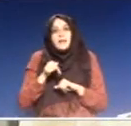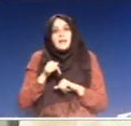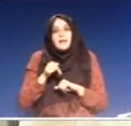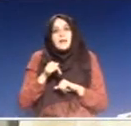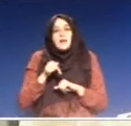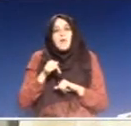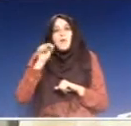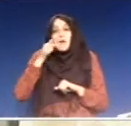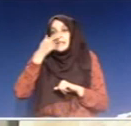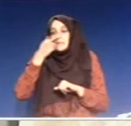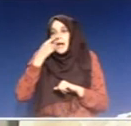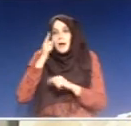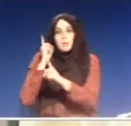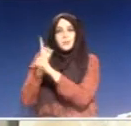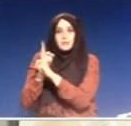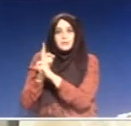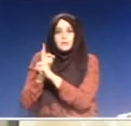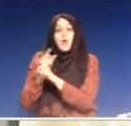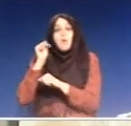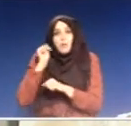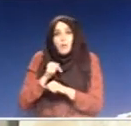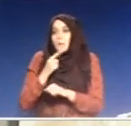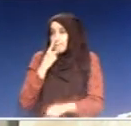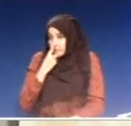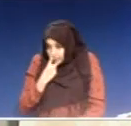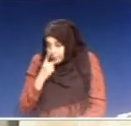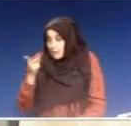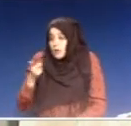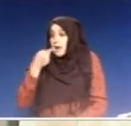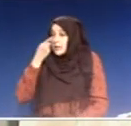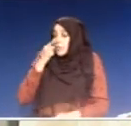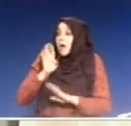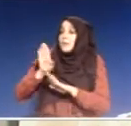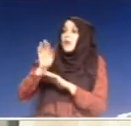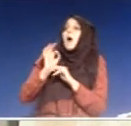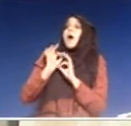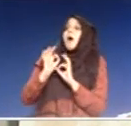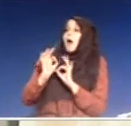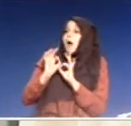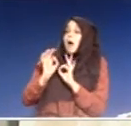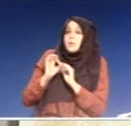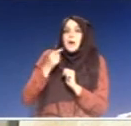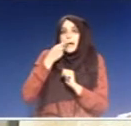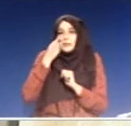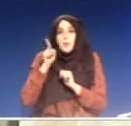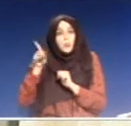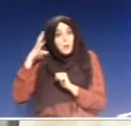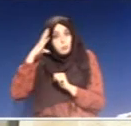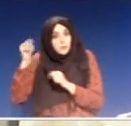رأي الخبراء. ضروري جدا. نعم، هذه ثمرة من ثمرات هذه الآيات،